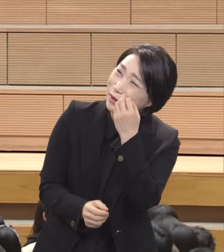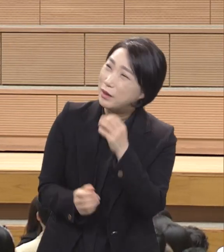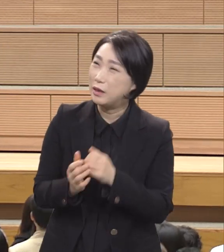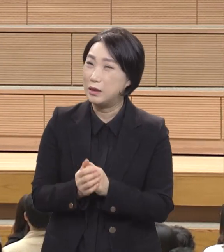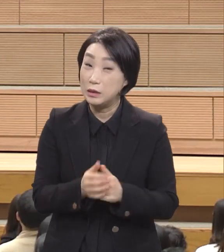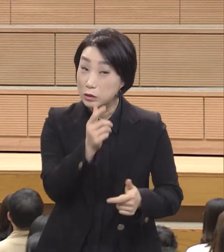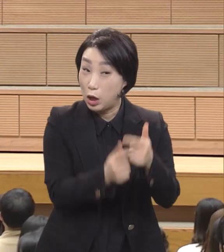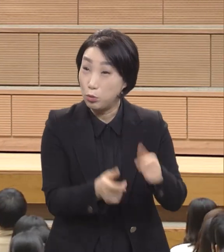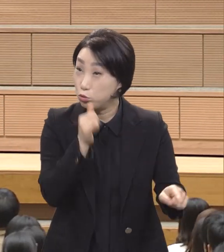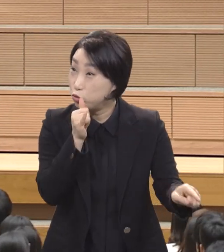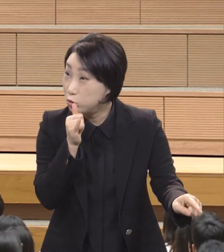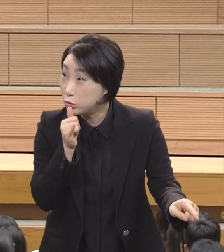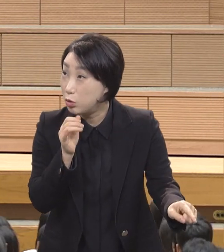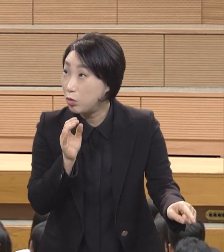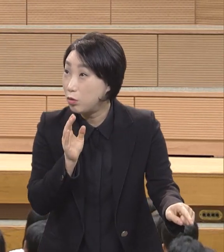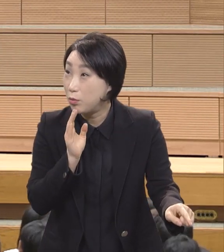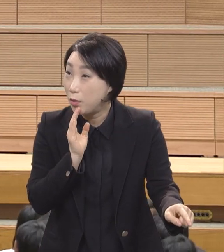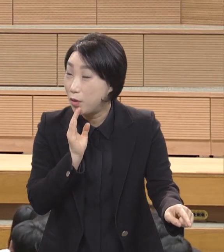장작도 있고요.